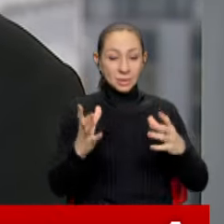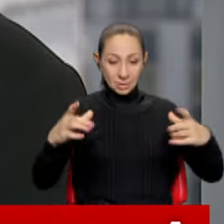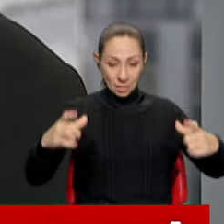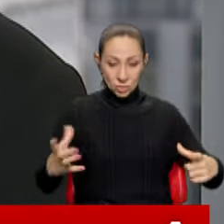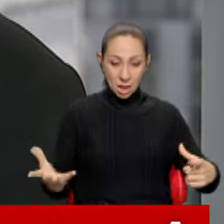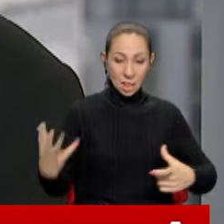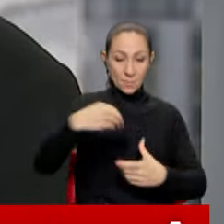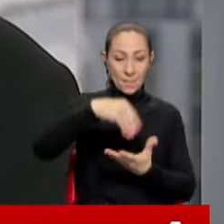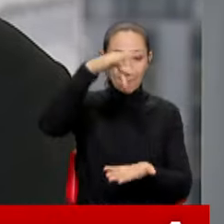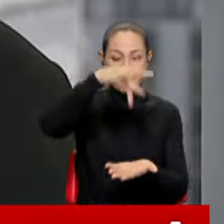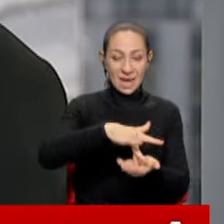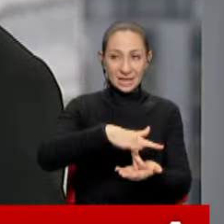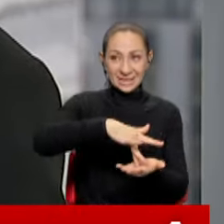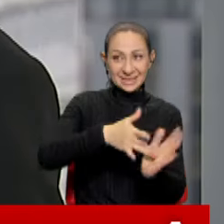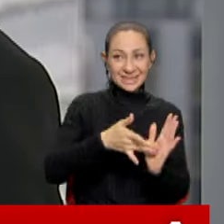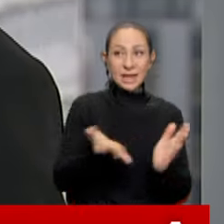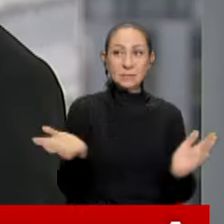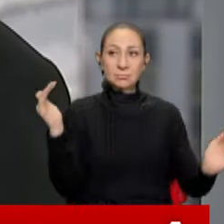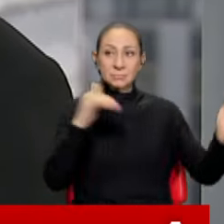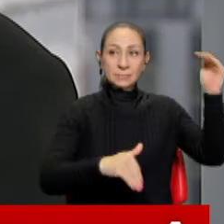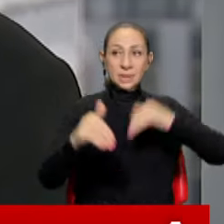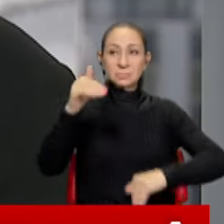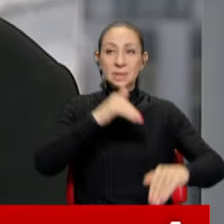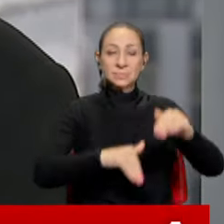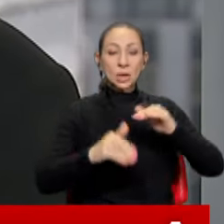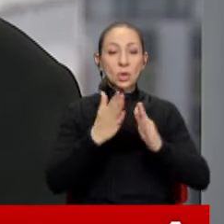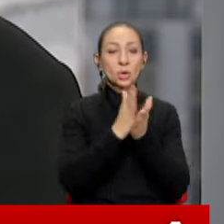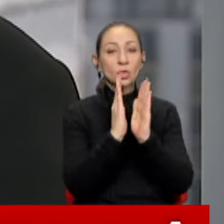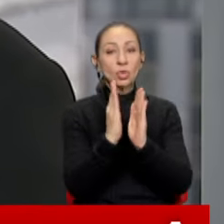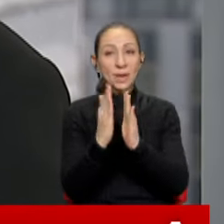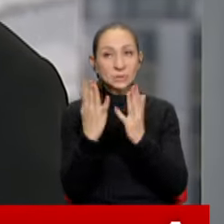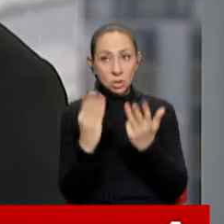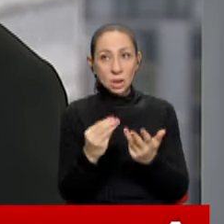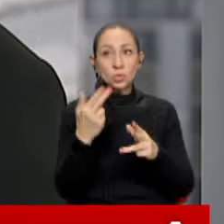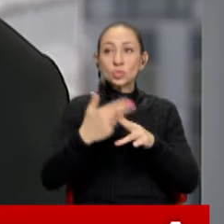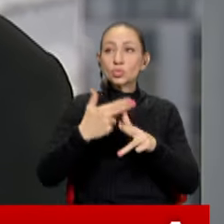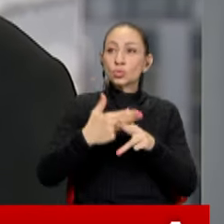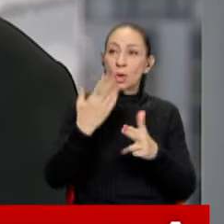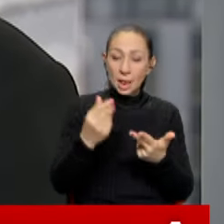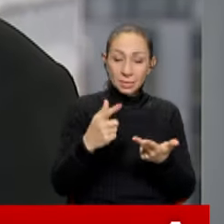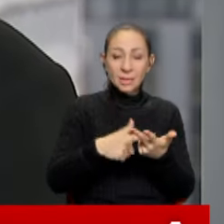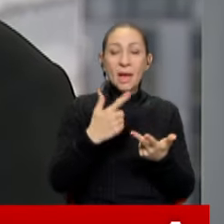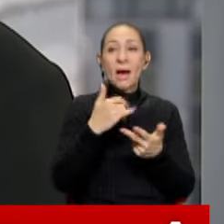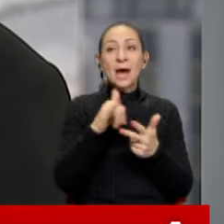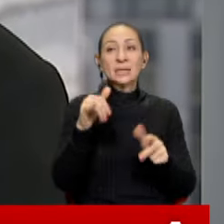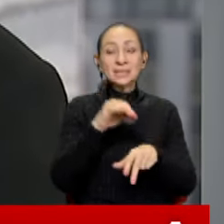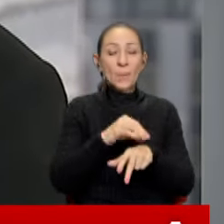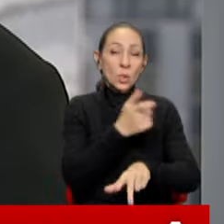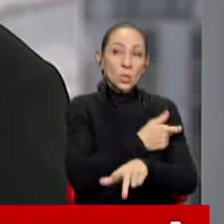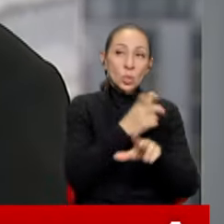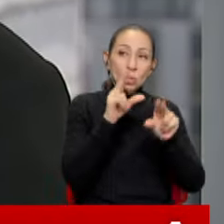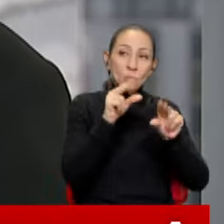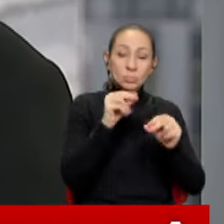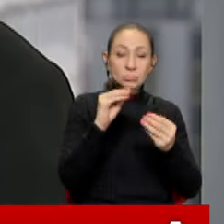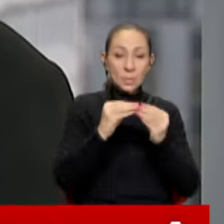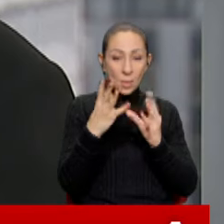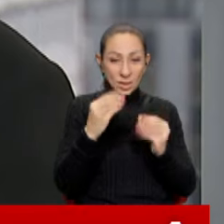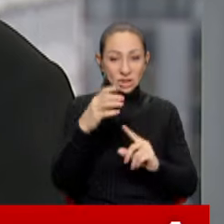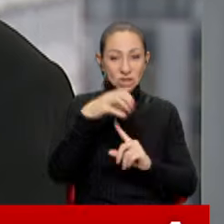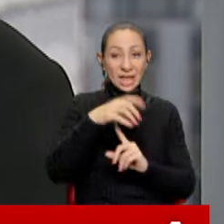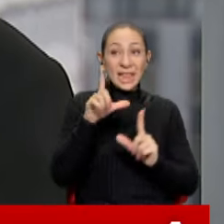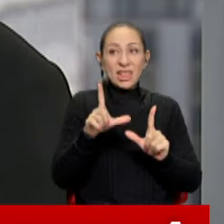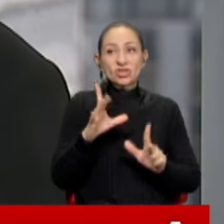ve merkezi bir konumda mümkün olduğunca bunu gerçekleştirip kütüphanesi olan, kursları olan, aynı zamanda yurt sorunu bakımından da Çankaya'da yine